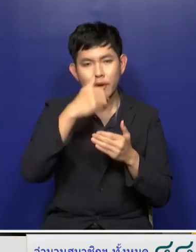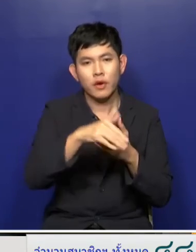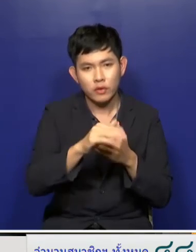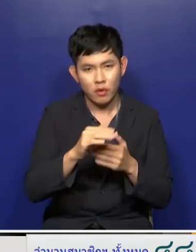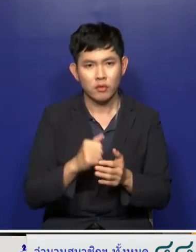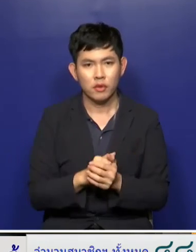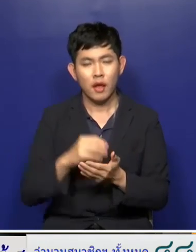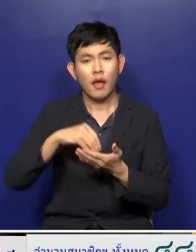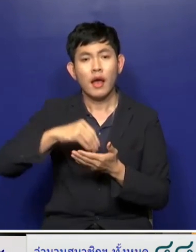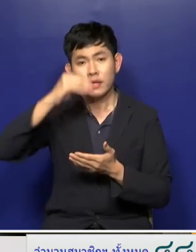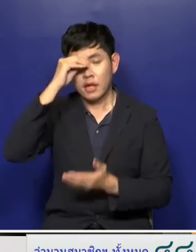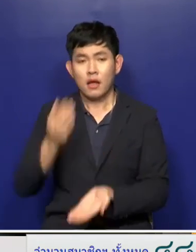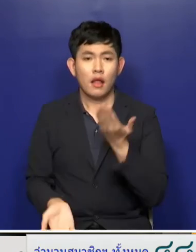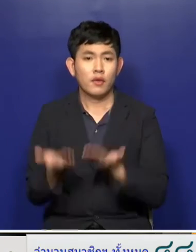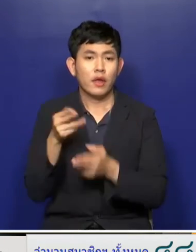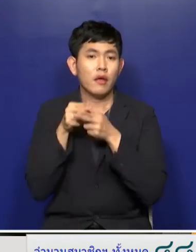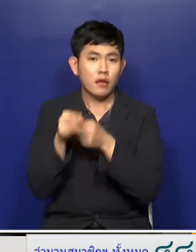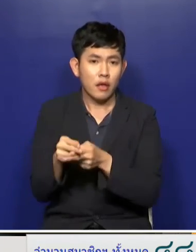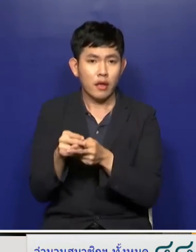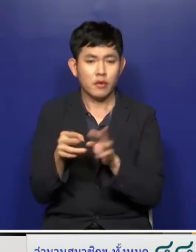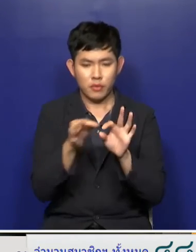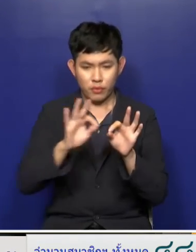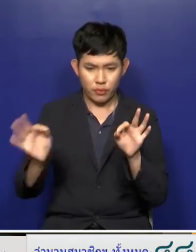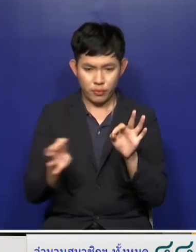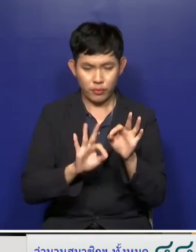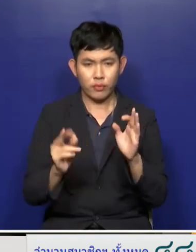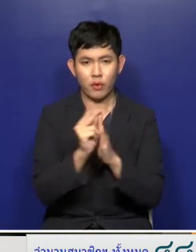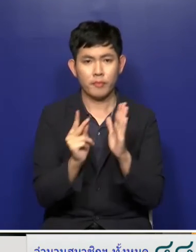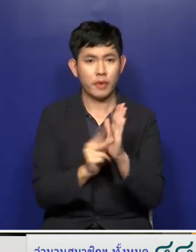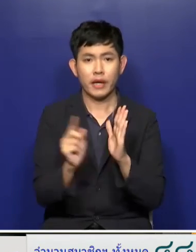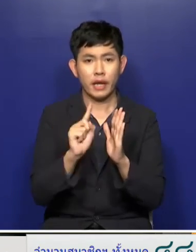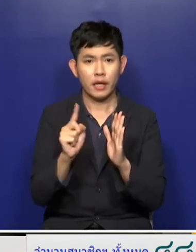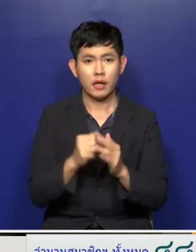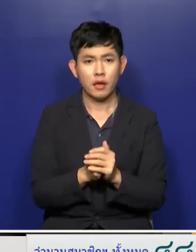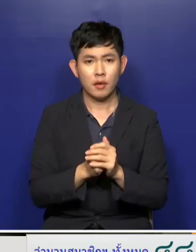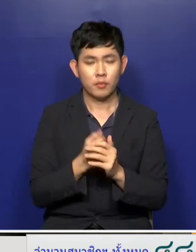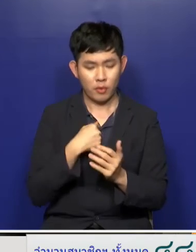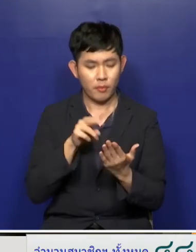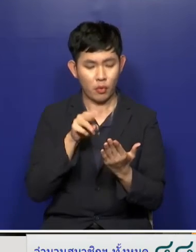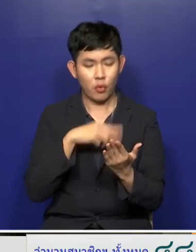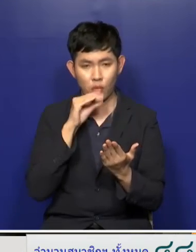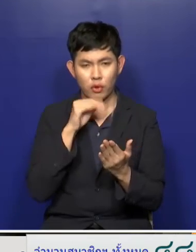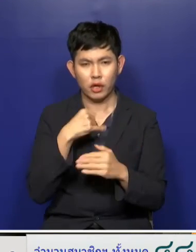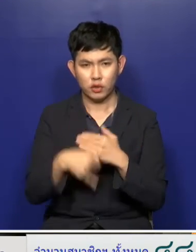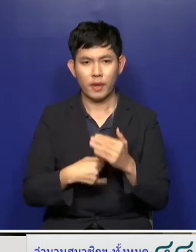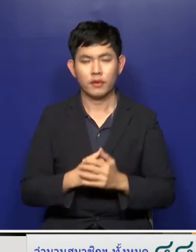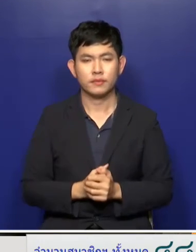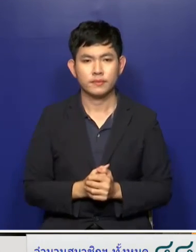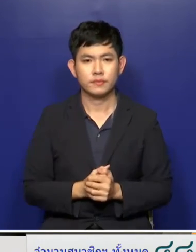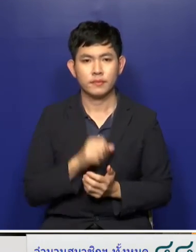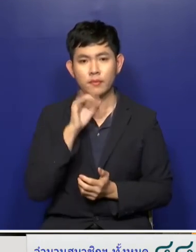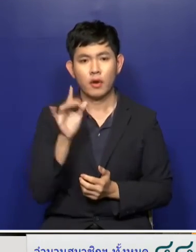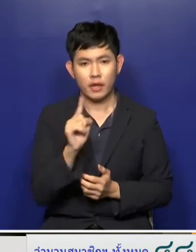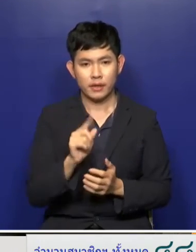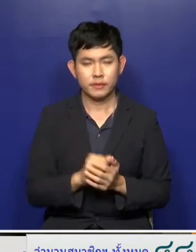การศึกษาตามอัทยาใสเขาเขียนไ้ในกฎหมายวอย่นี้ครัผมจบอ่านนี้ล ผมจบแล้วเขาบอกว